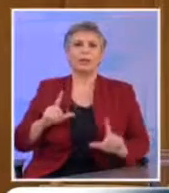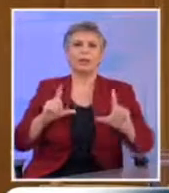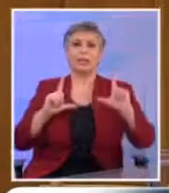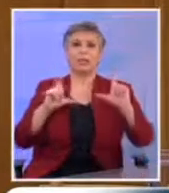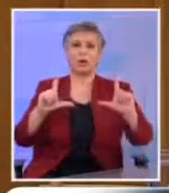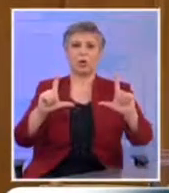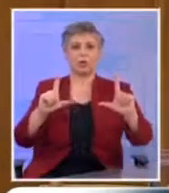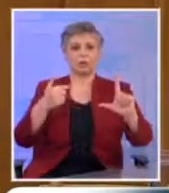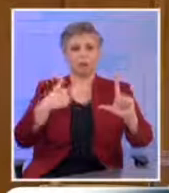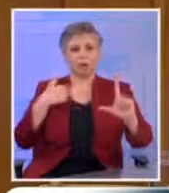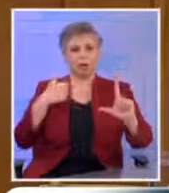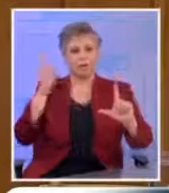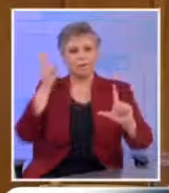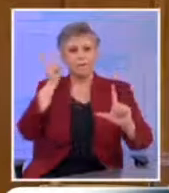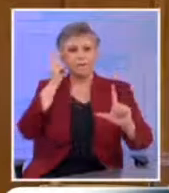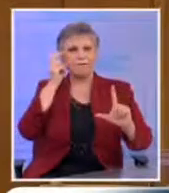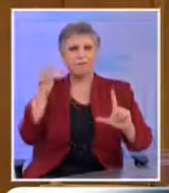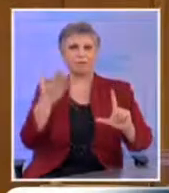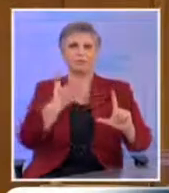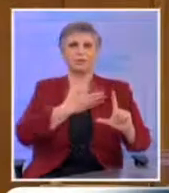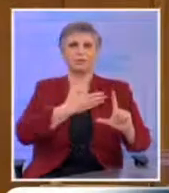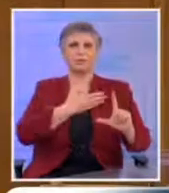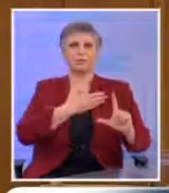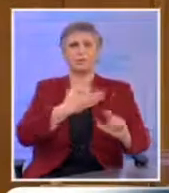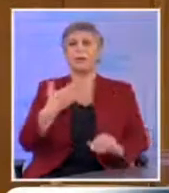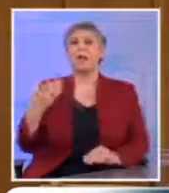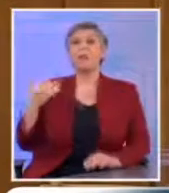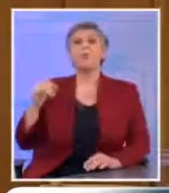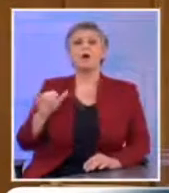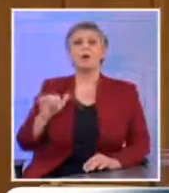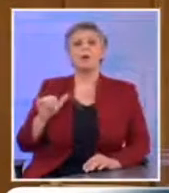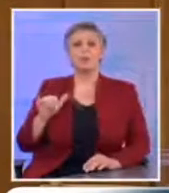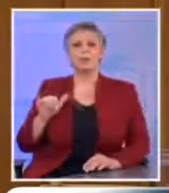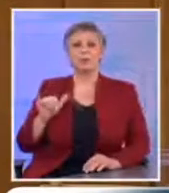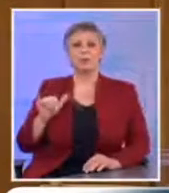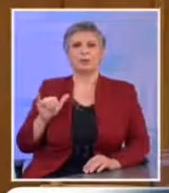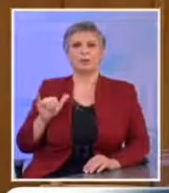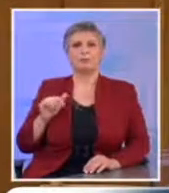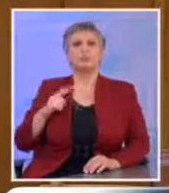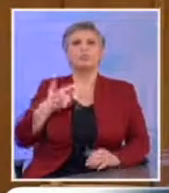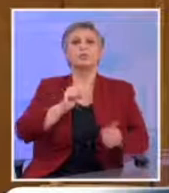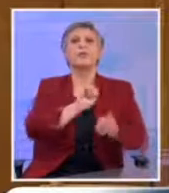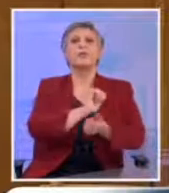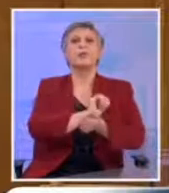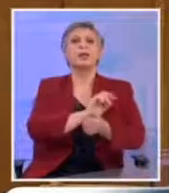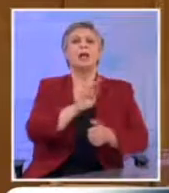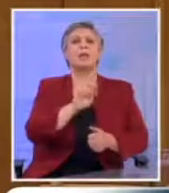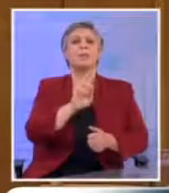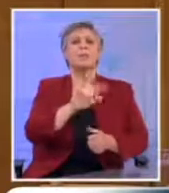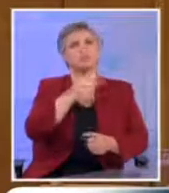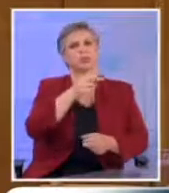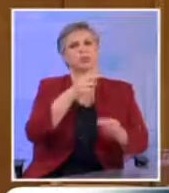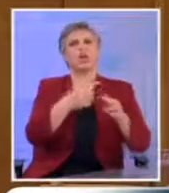Είναι ιδιαίτερα ενδιαφέρουσα. Τη Μεγάλη Πέμπτη, στις φυλακές της Ρεμπίμπια, της Ρώμης, ο